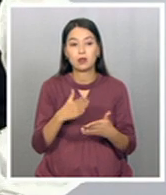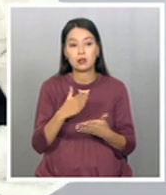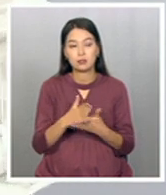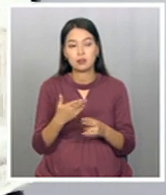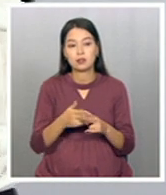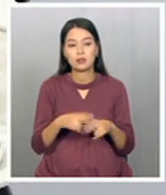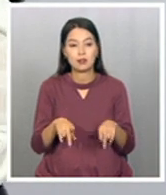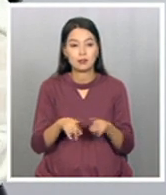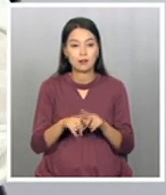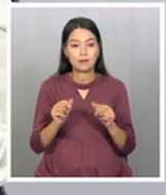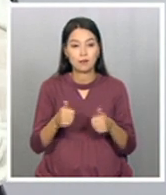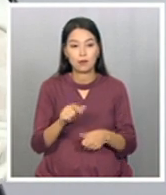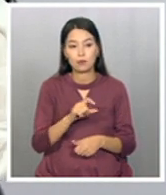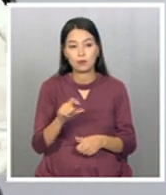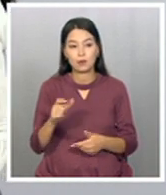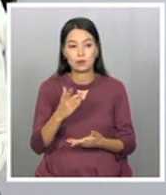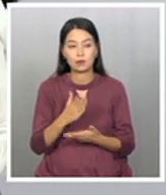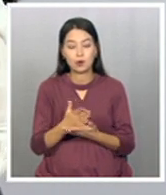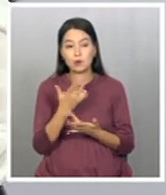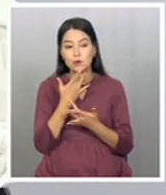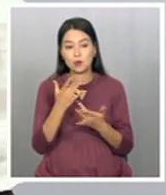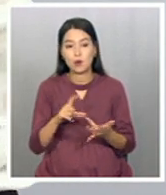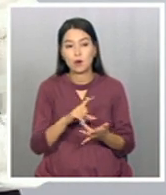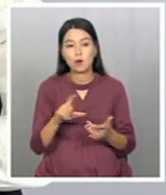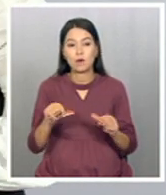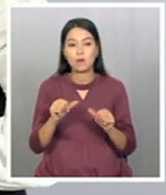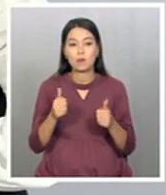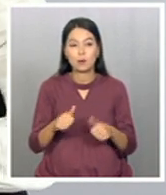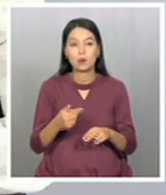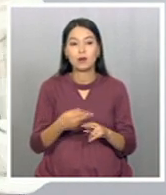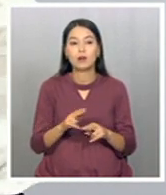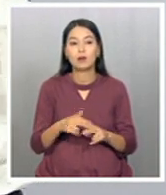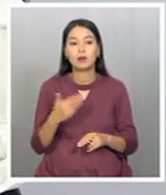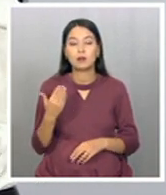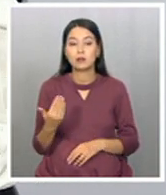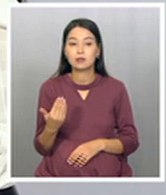керек. Соңғы берілген формула ол ненің формуласы?